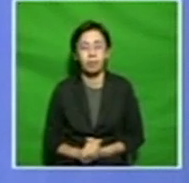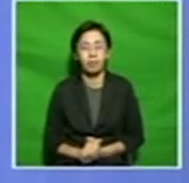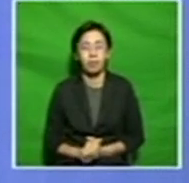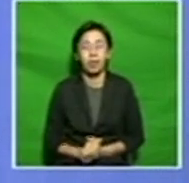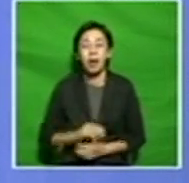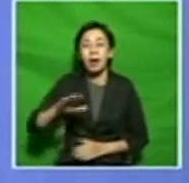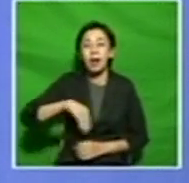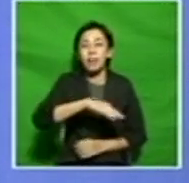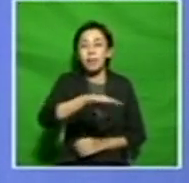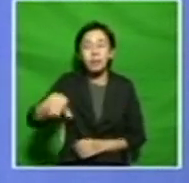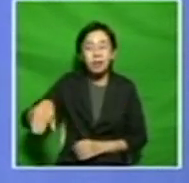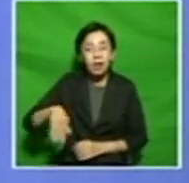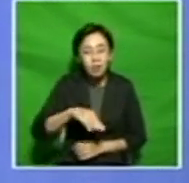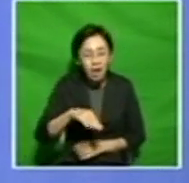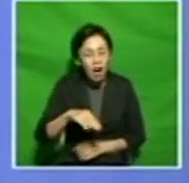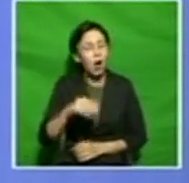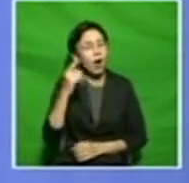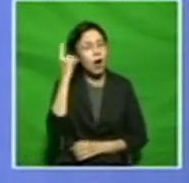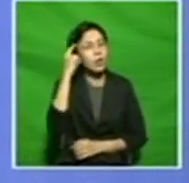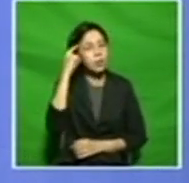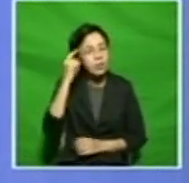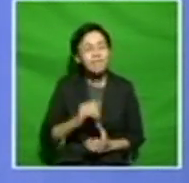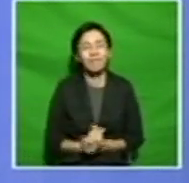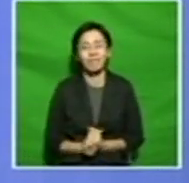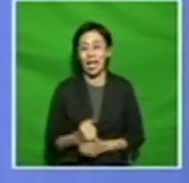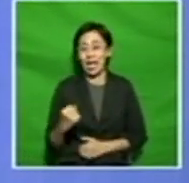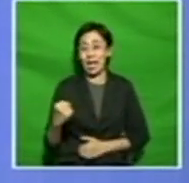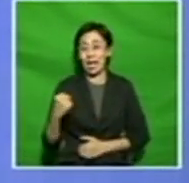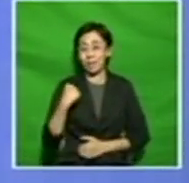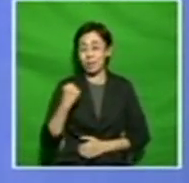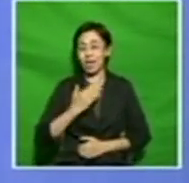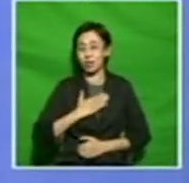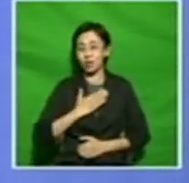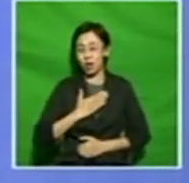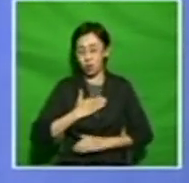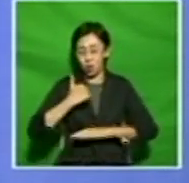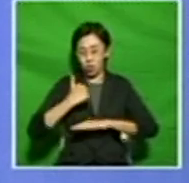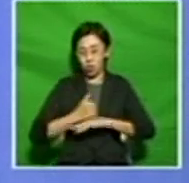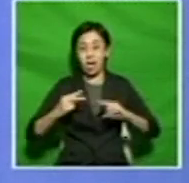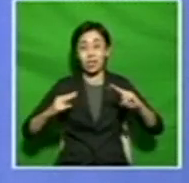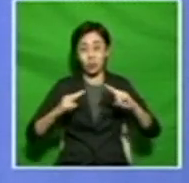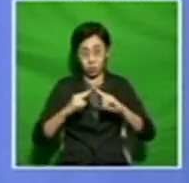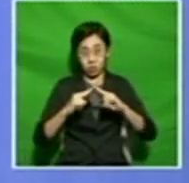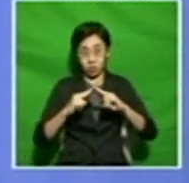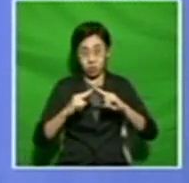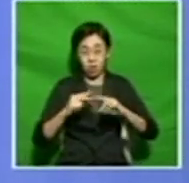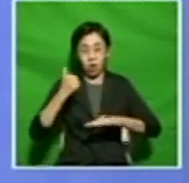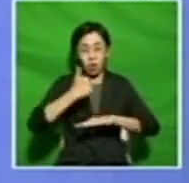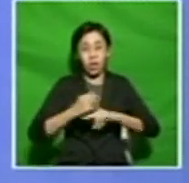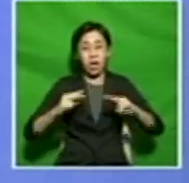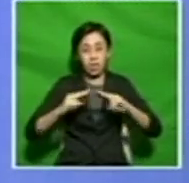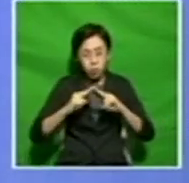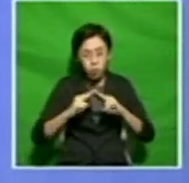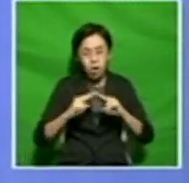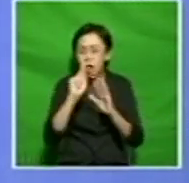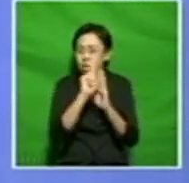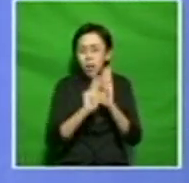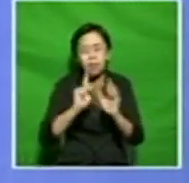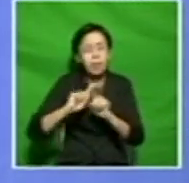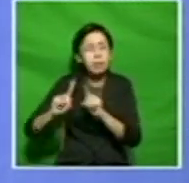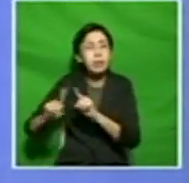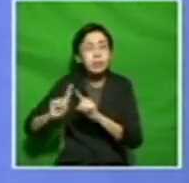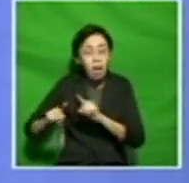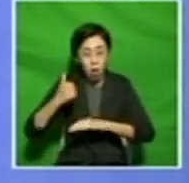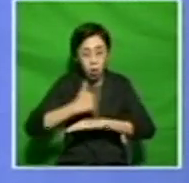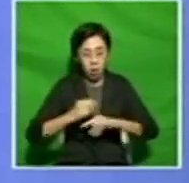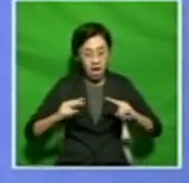ามารถที่จะโอนอำนาจของรัฐมนตรีว่าการกระทรวงตามกฎหมายใดก็ได้ม